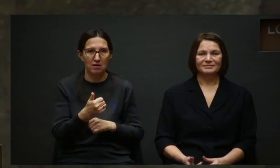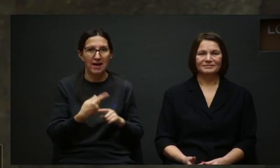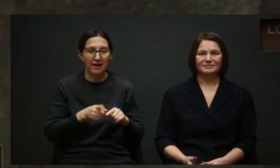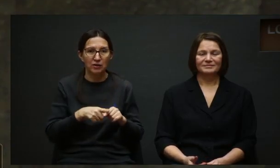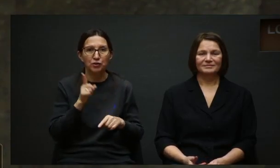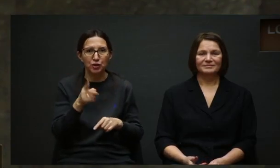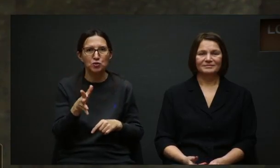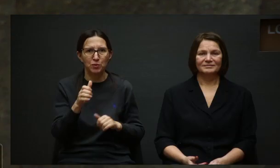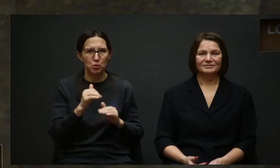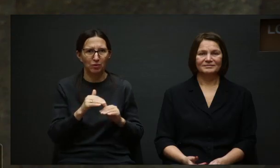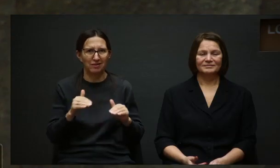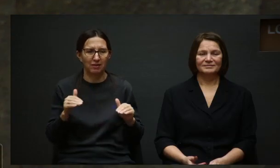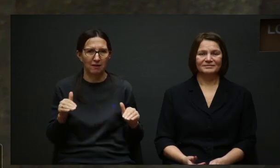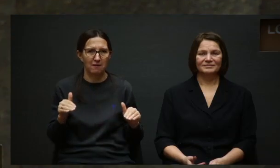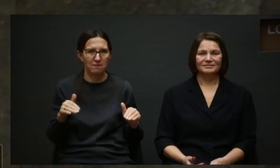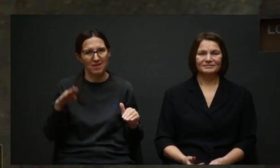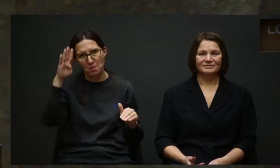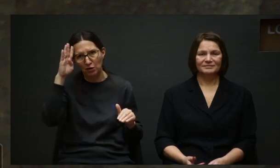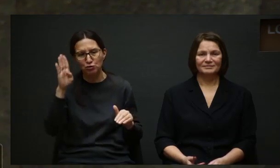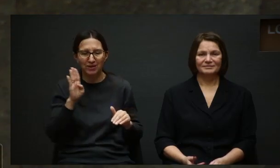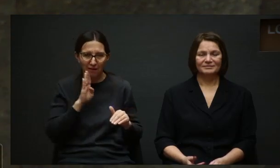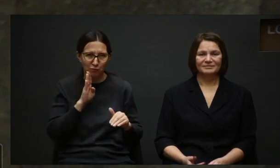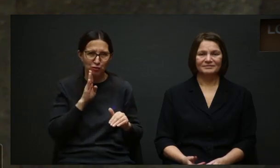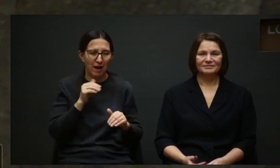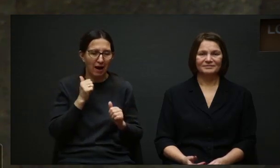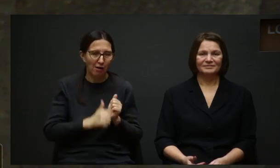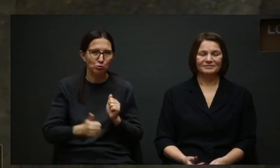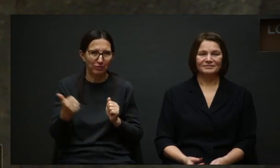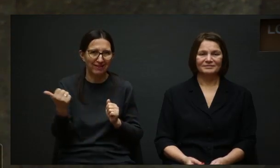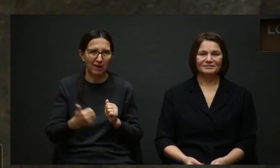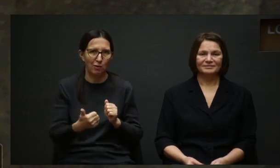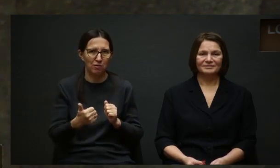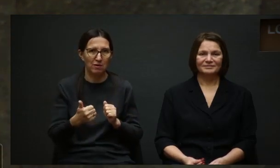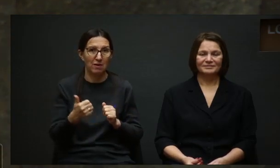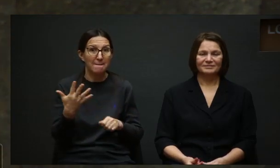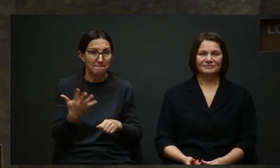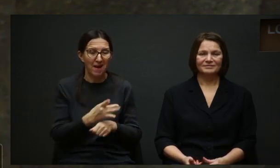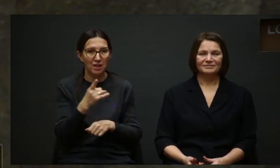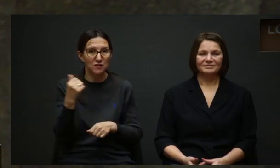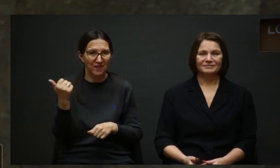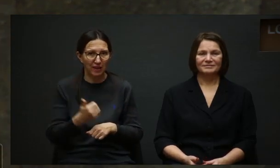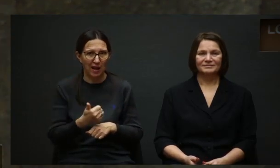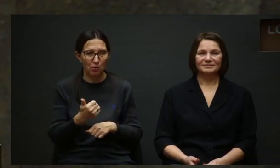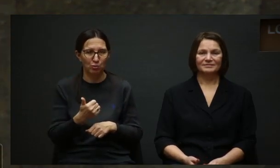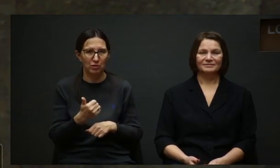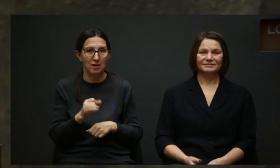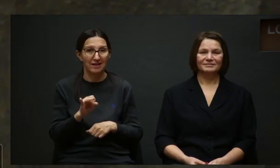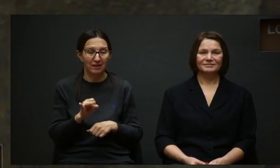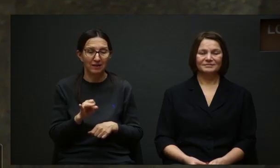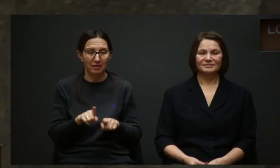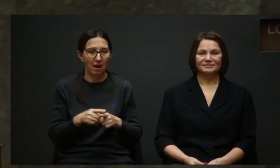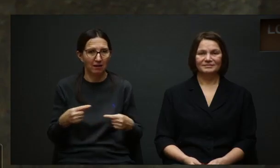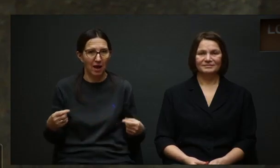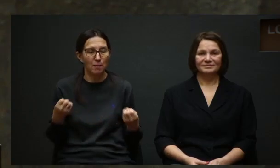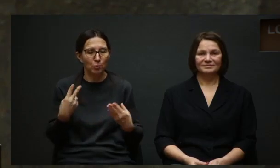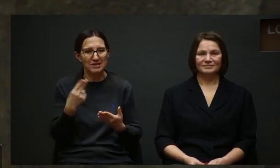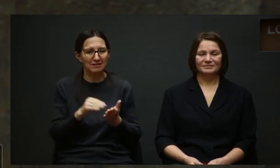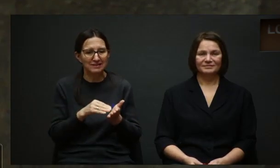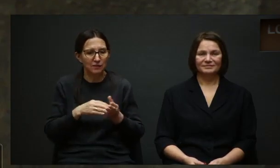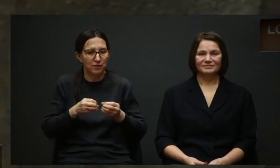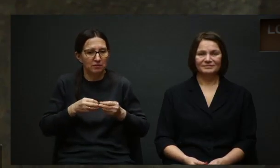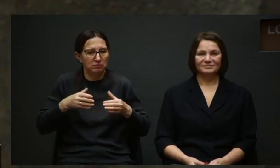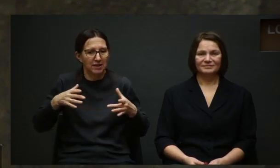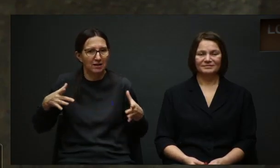1500 человек, мальчиков и девочек, каждую неделю, 5 раз в неделю и так далее. Просто цифры